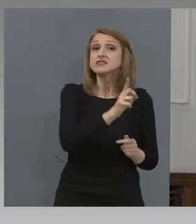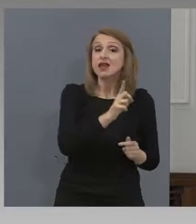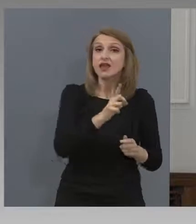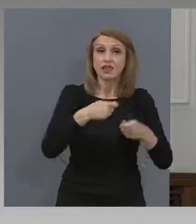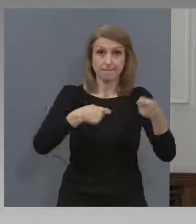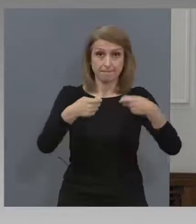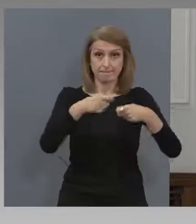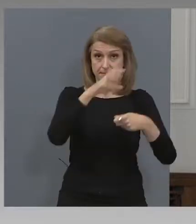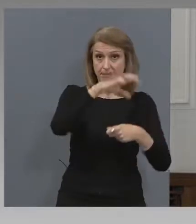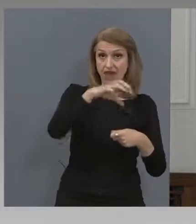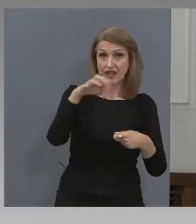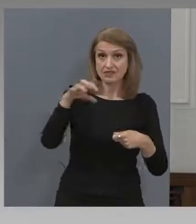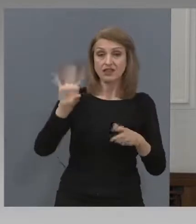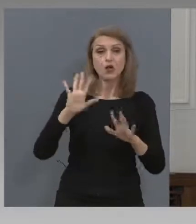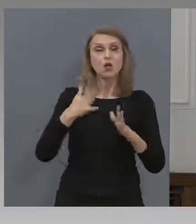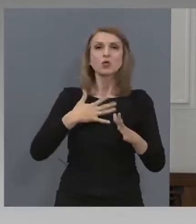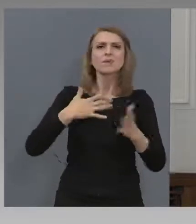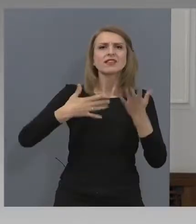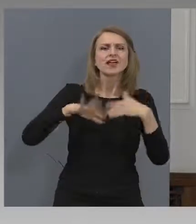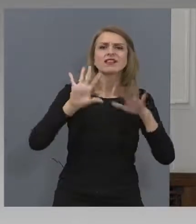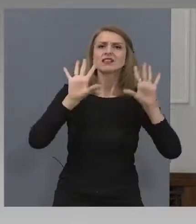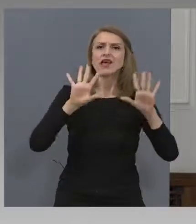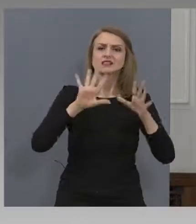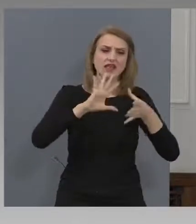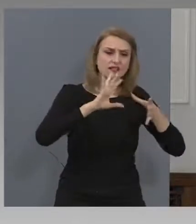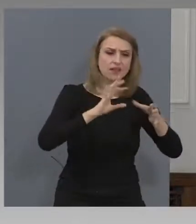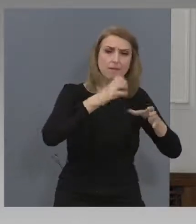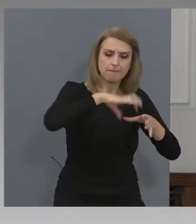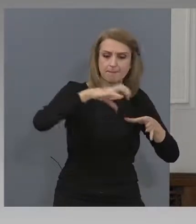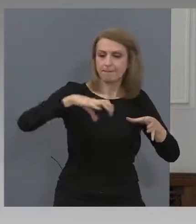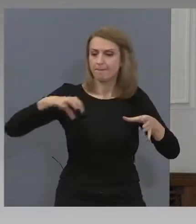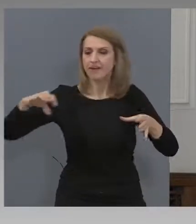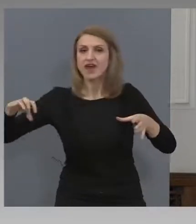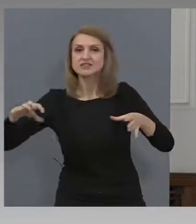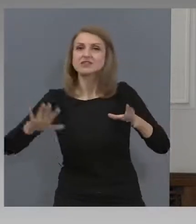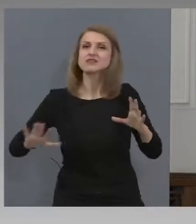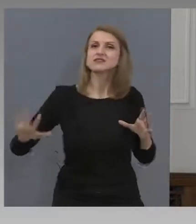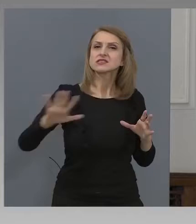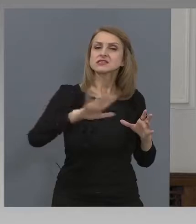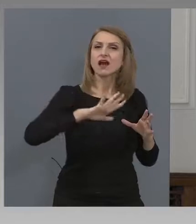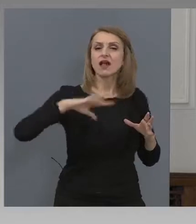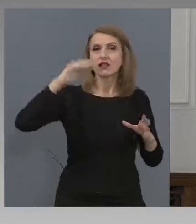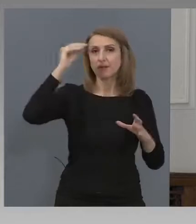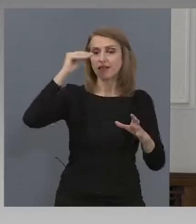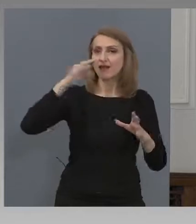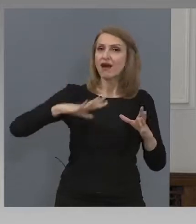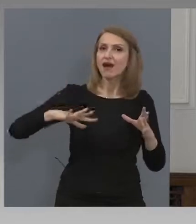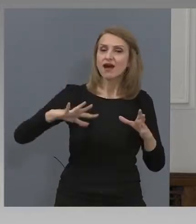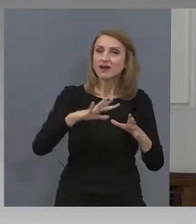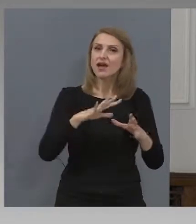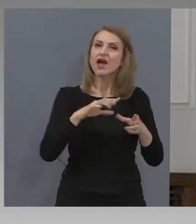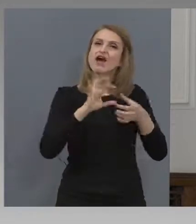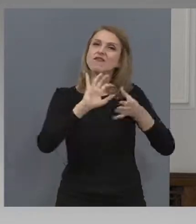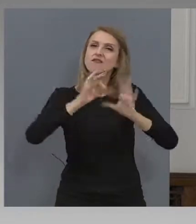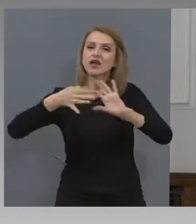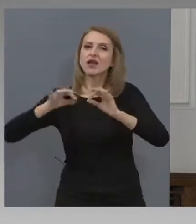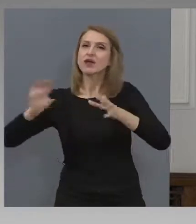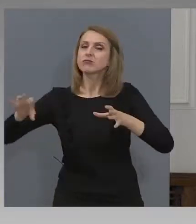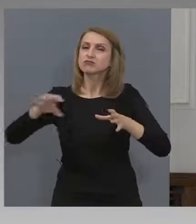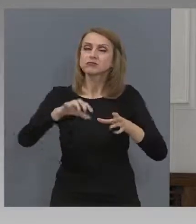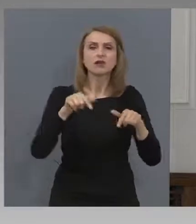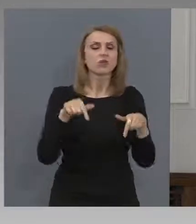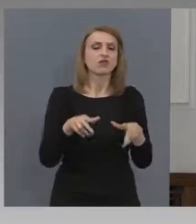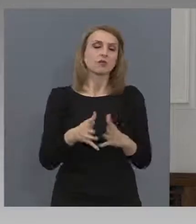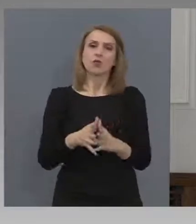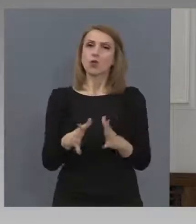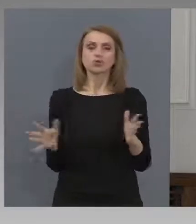има над 10 обекта на територията на цялата страна. Тоест, този обхват е твърде широк и той не обхваща